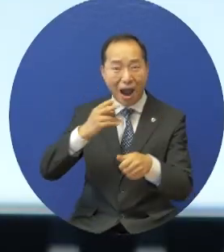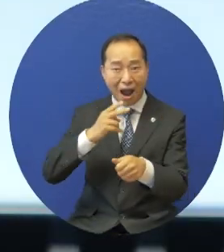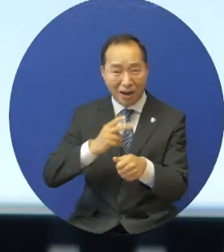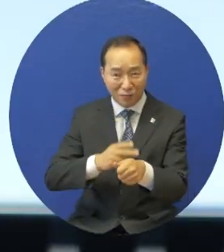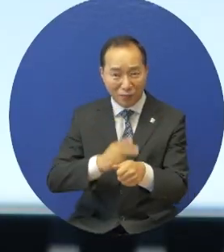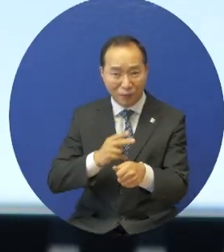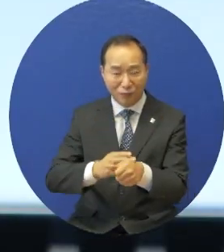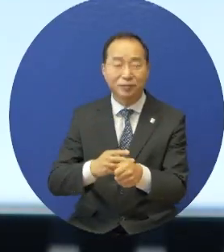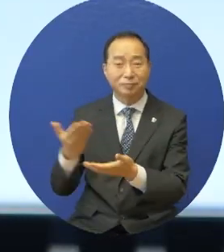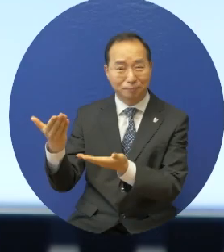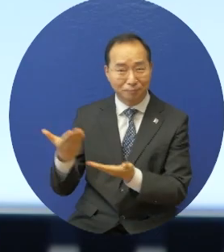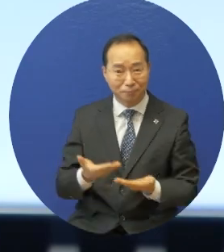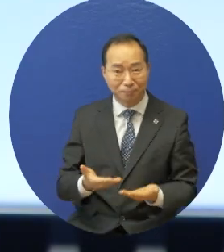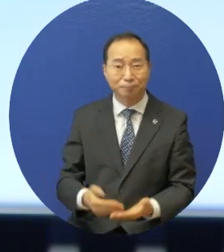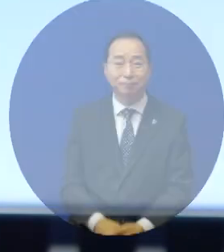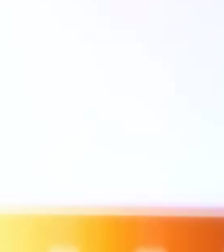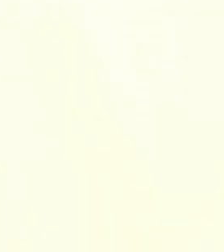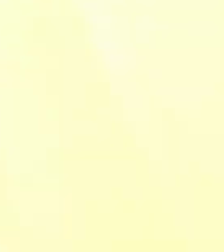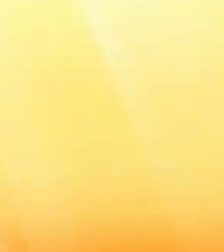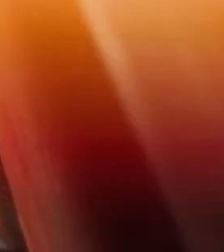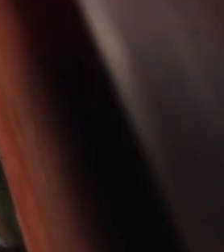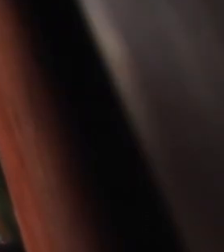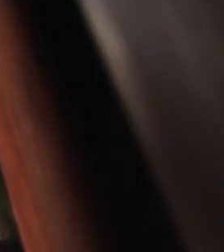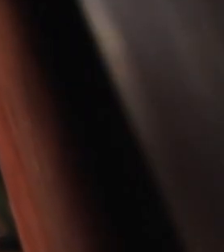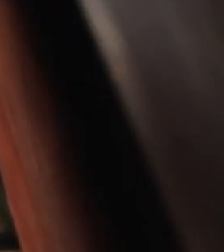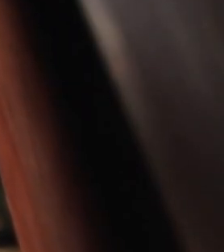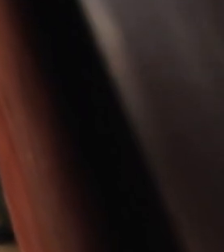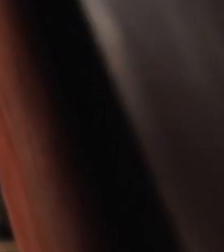제주대학교 강문종 교수 모셔봅니다.